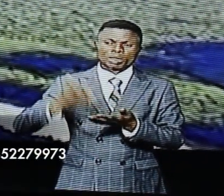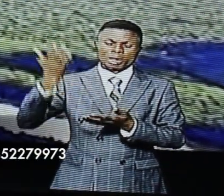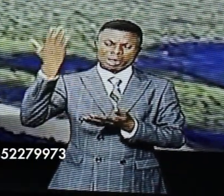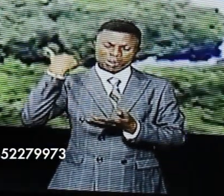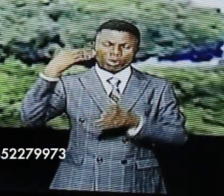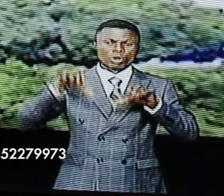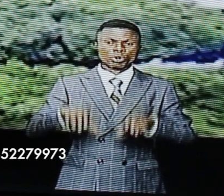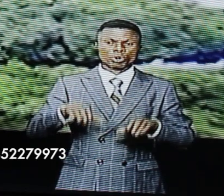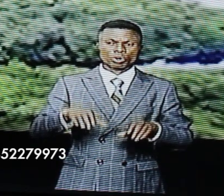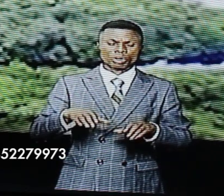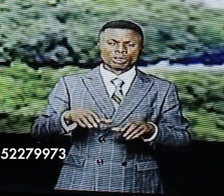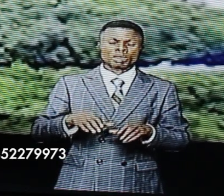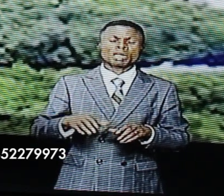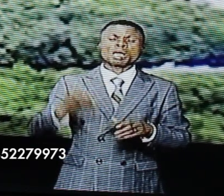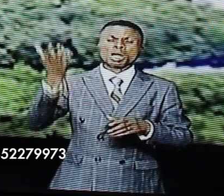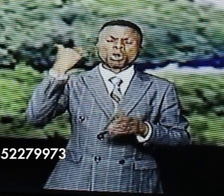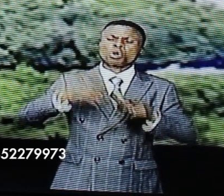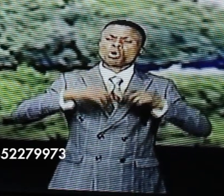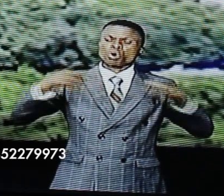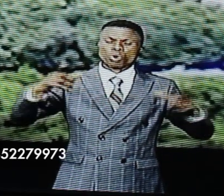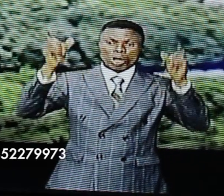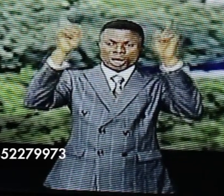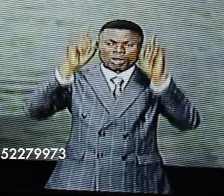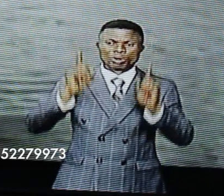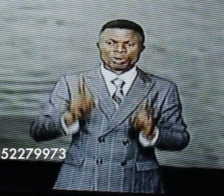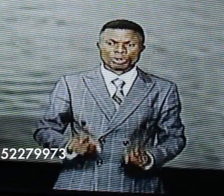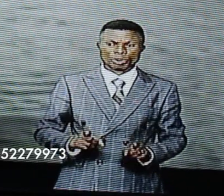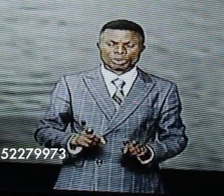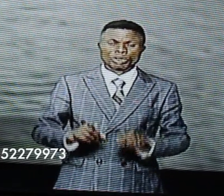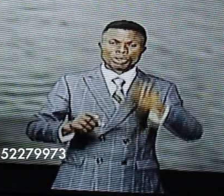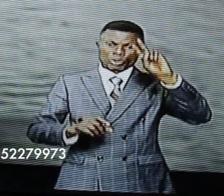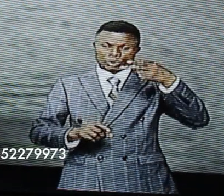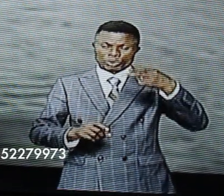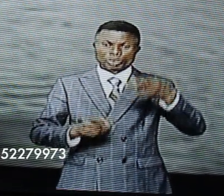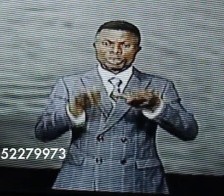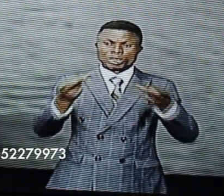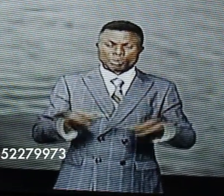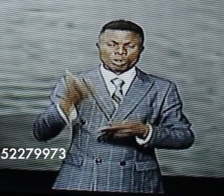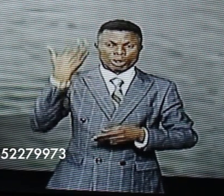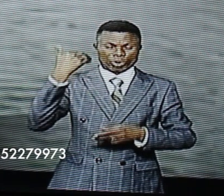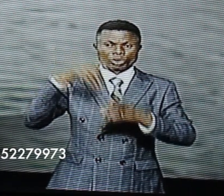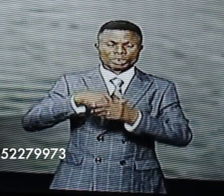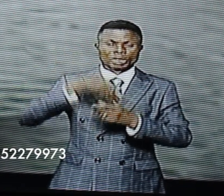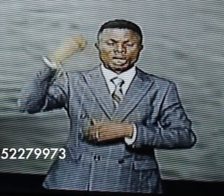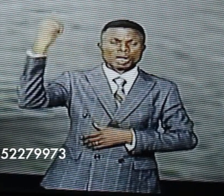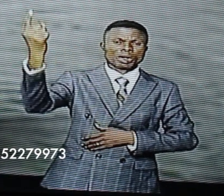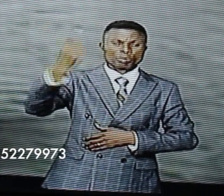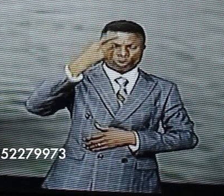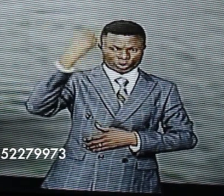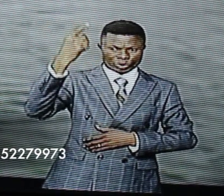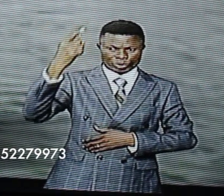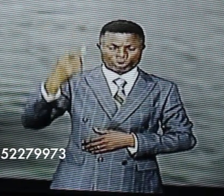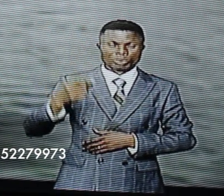Congo, le plus grand bassin versant d'Afrique qui occupe la deuxième place mondiale en termes de superficie.